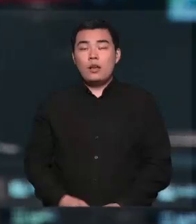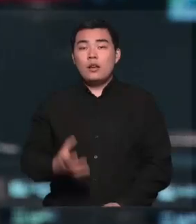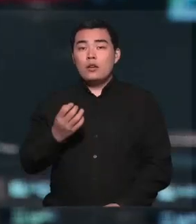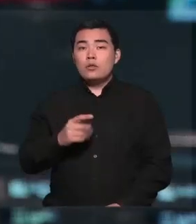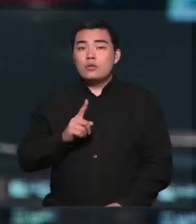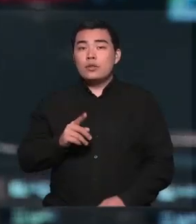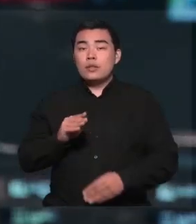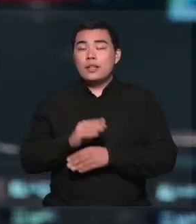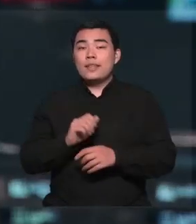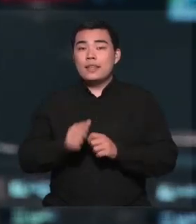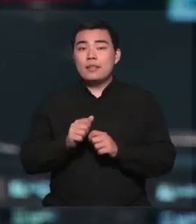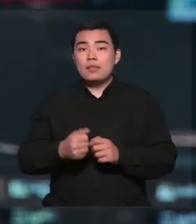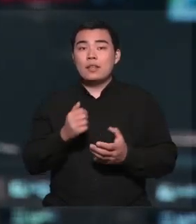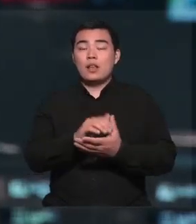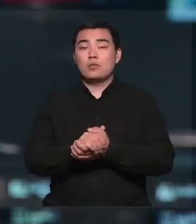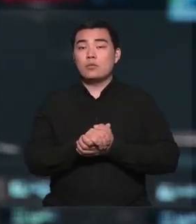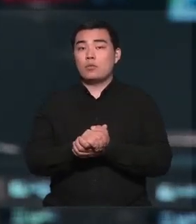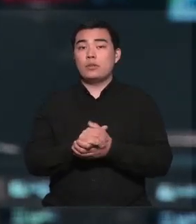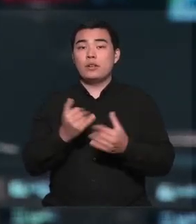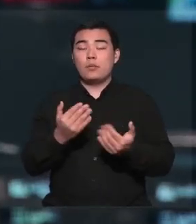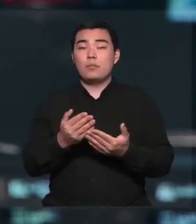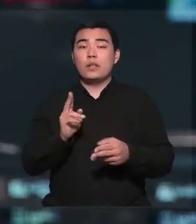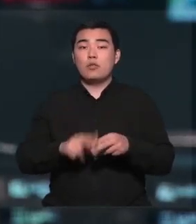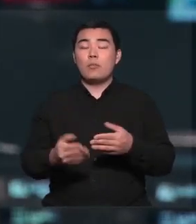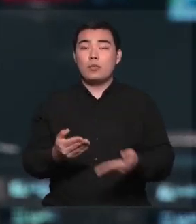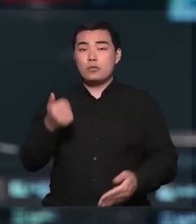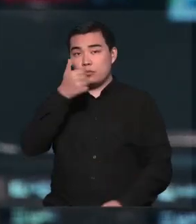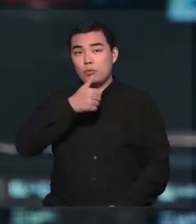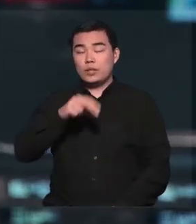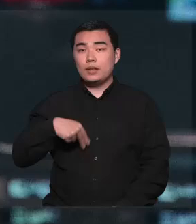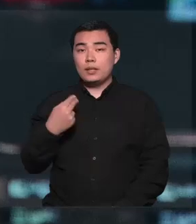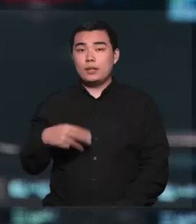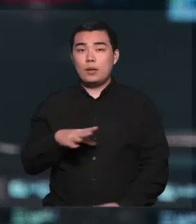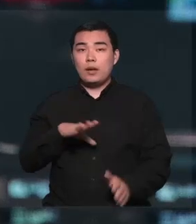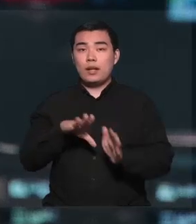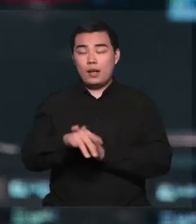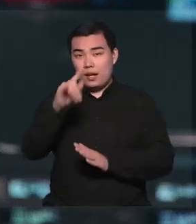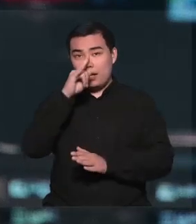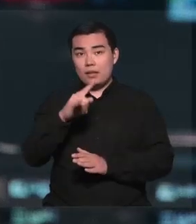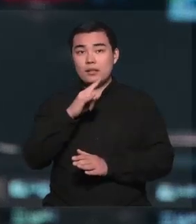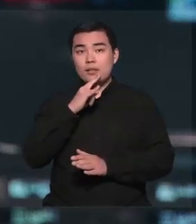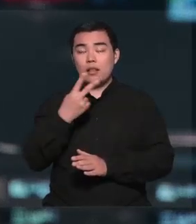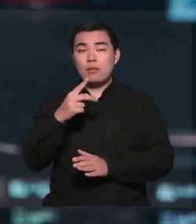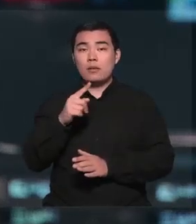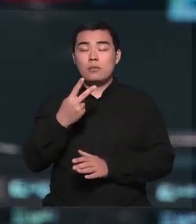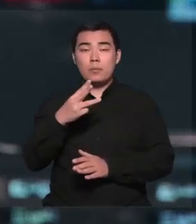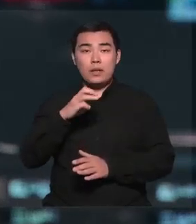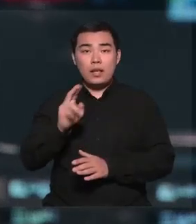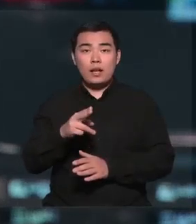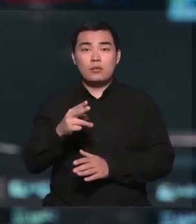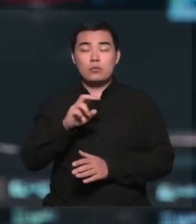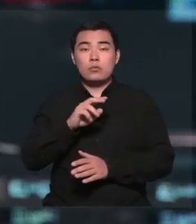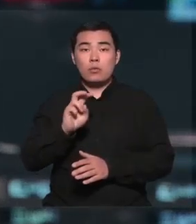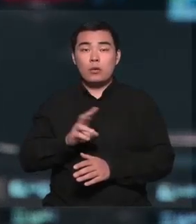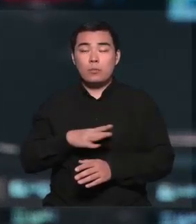а вот что касается инвестиционного сотрудничества то по итогам прошлого года Китай вложил в Казахстан около 2 млрд долларов прямых